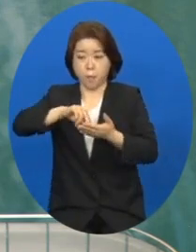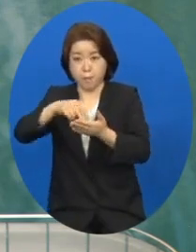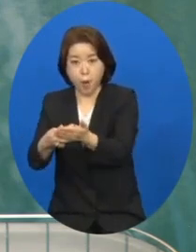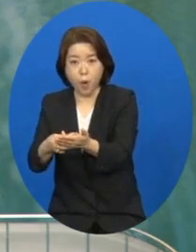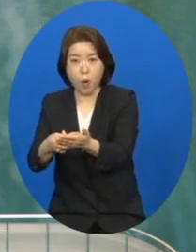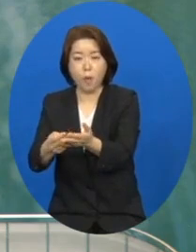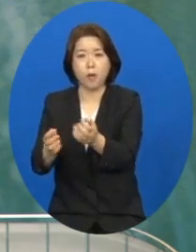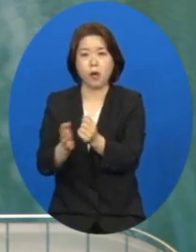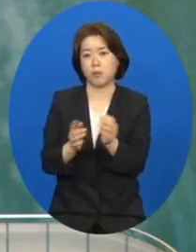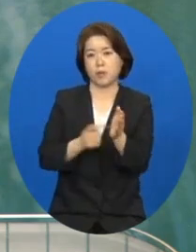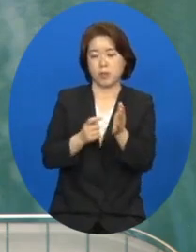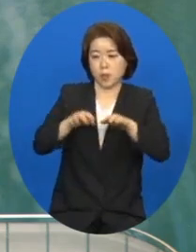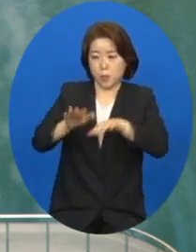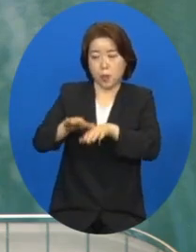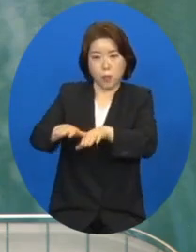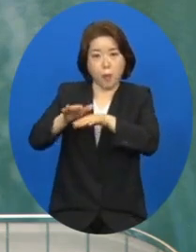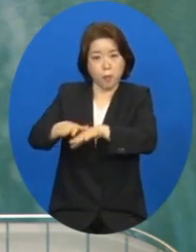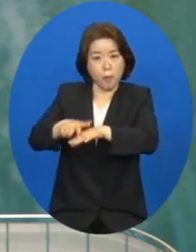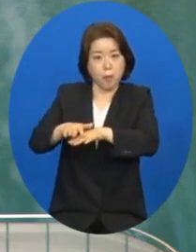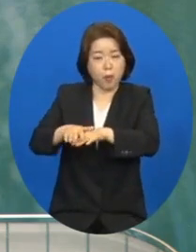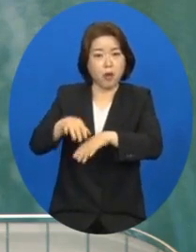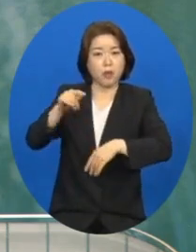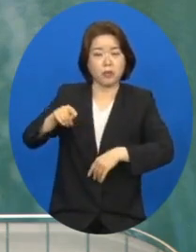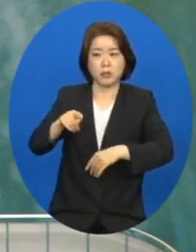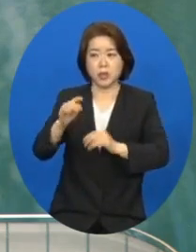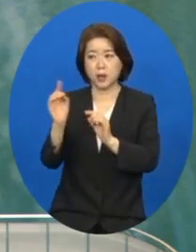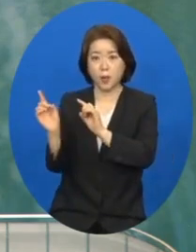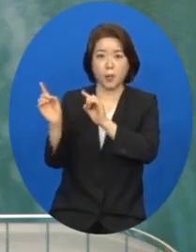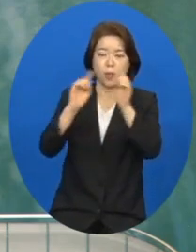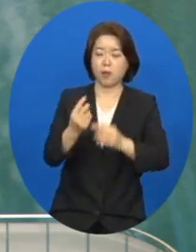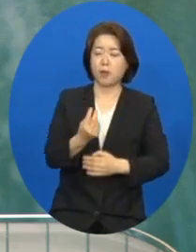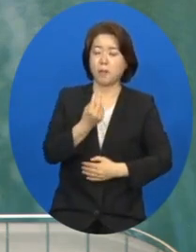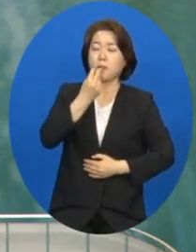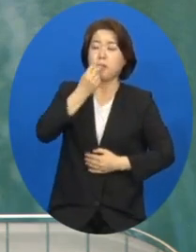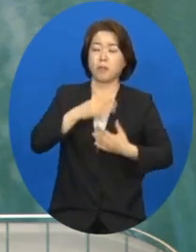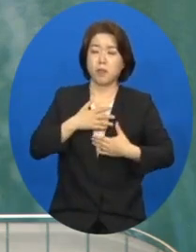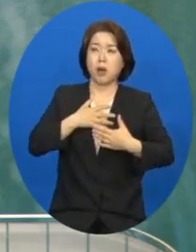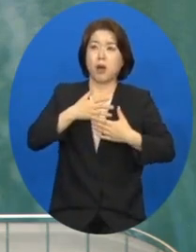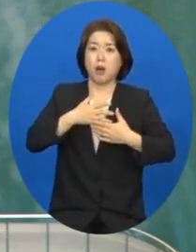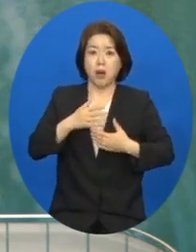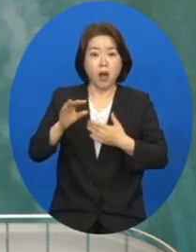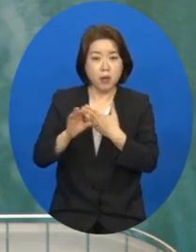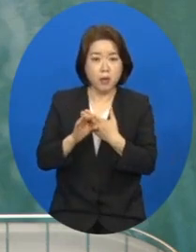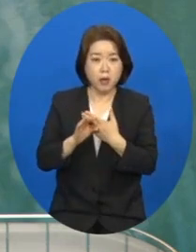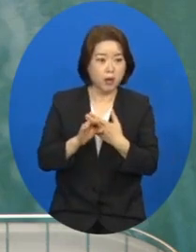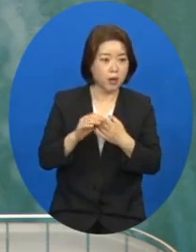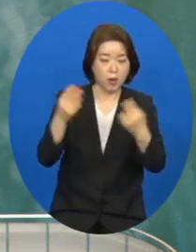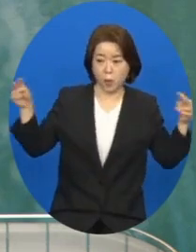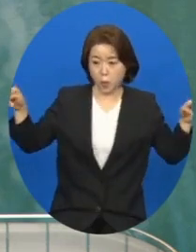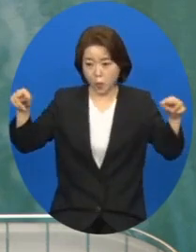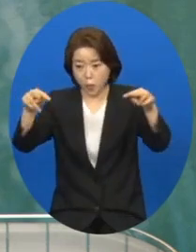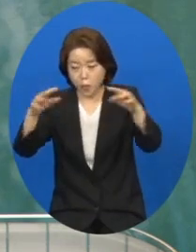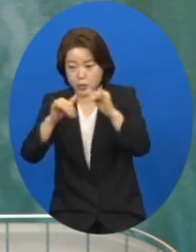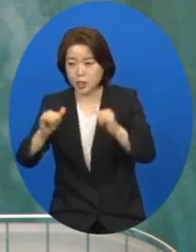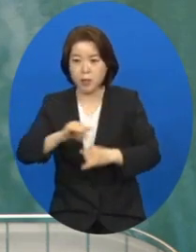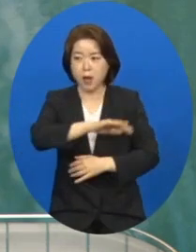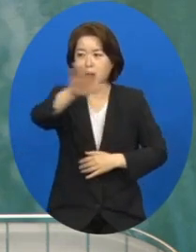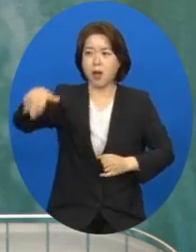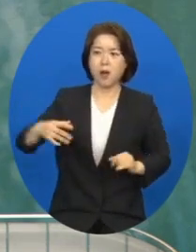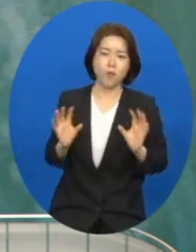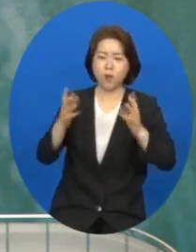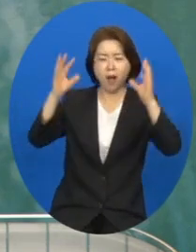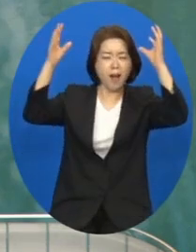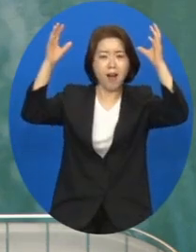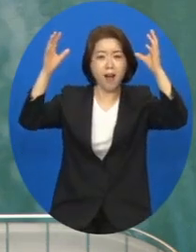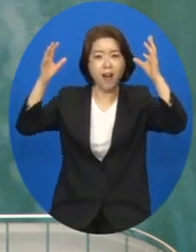응급 조치를 해서 그 사람이 다시 숨을 쉬게 되면 그러면 지켜보던 사람들이 다 와